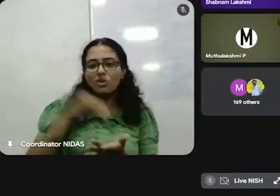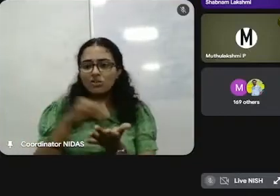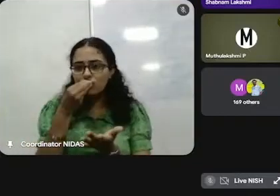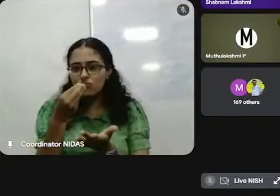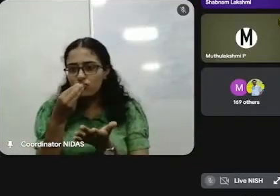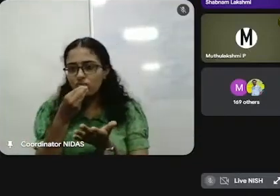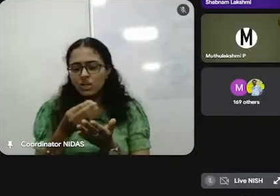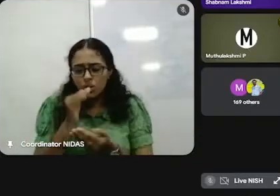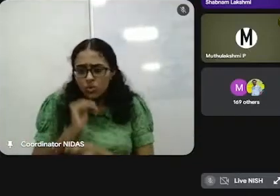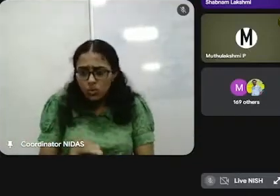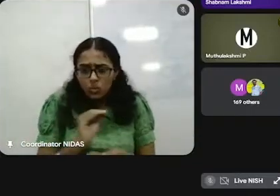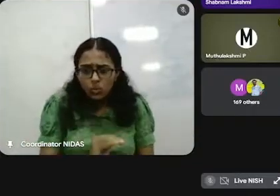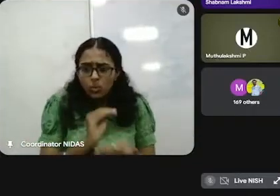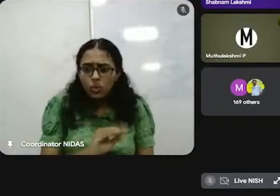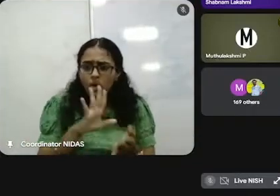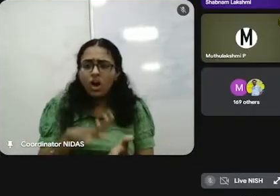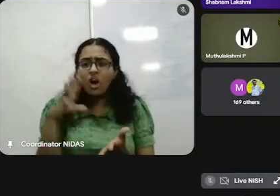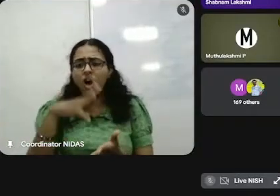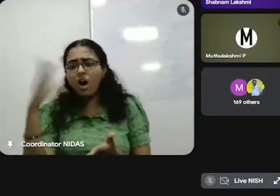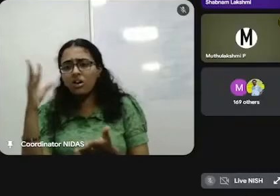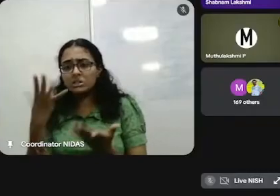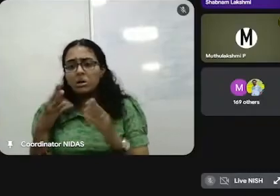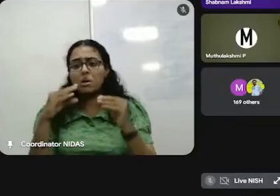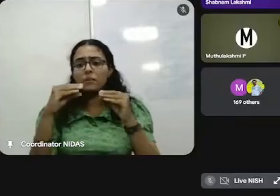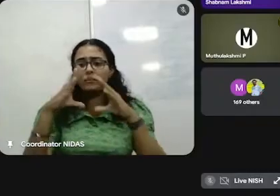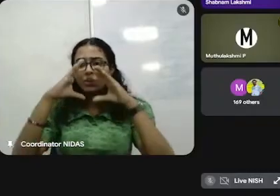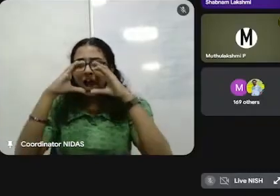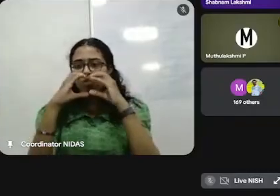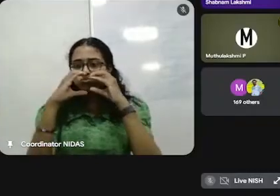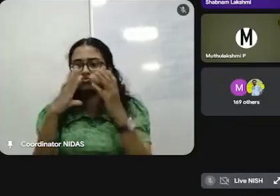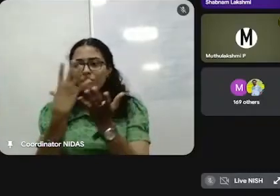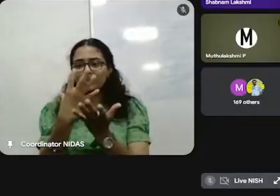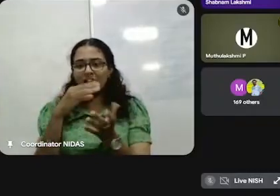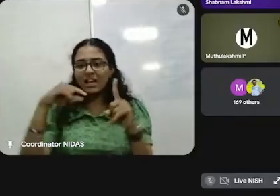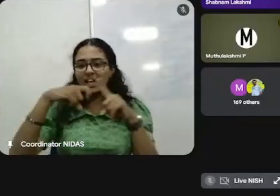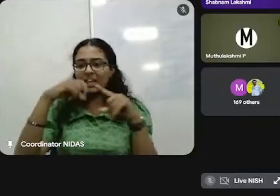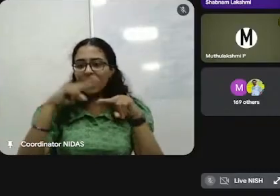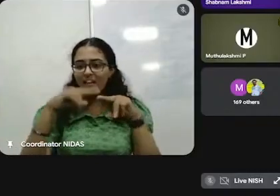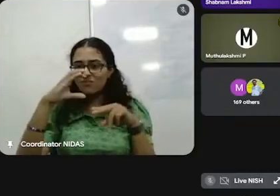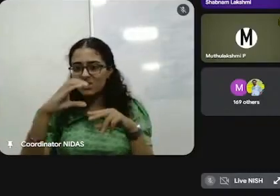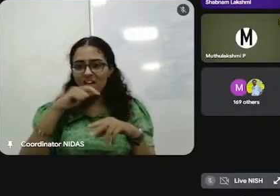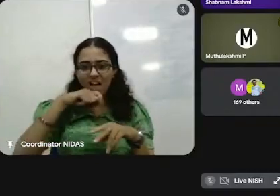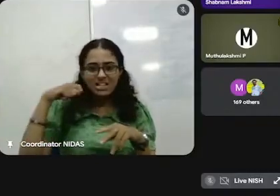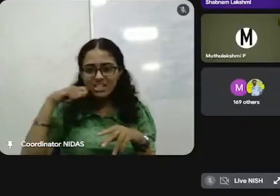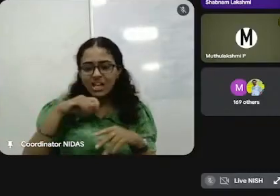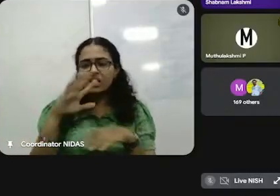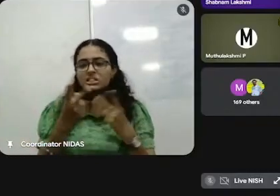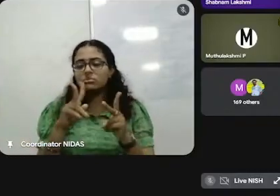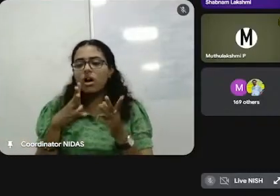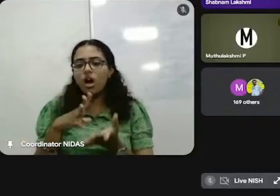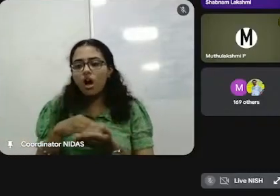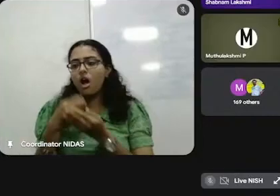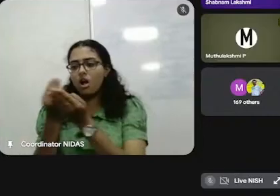നമ്മള് ഇപ്പൊ കൊച്ചു കുട്ടികൾക്കാണെങ്കിലും നമ്മളെപ്പോഴേ ഒരു ബർഗർ ആണെങ്കിലും KFC ആണെങ്കിലും അതുപോലെ ജങ്ക് ഫുഡ് നമ്മൾ മേടിച്ചു കൊടുക്കാറുണ്ട്. അപ്പം നമ്മൾ വിചാരിക്കുന്നത്